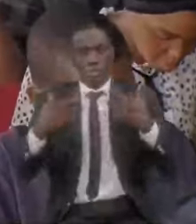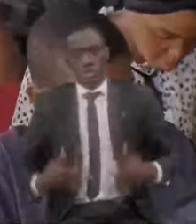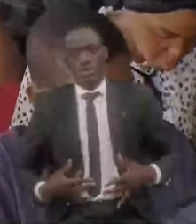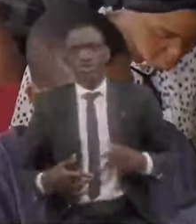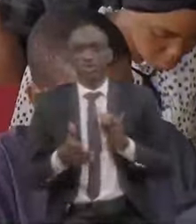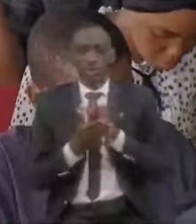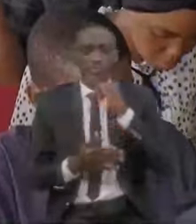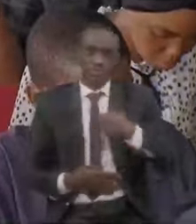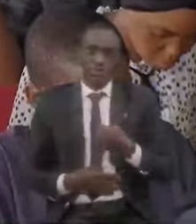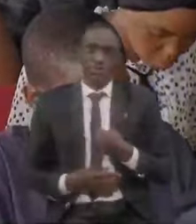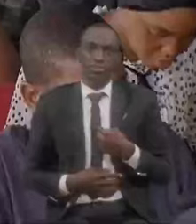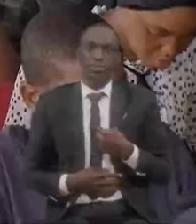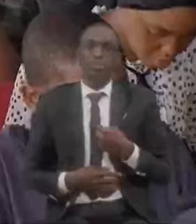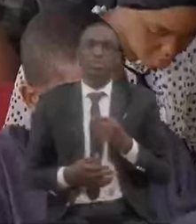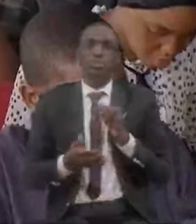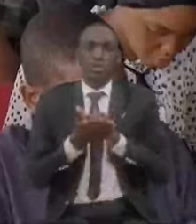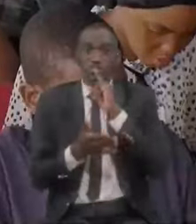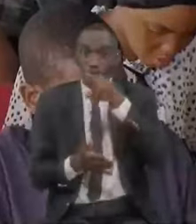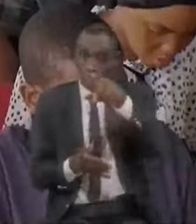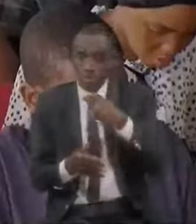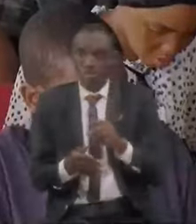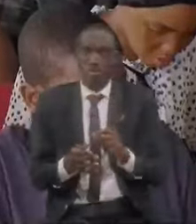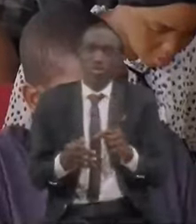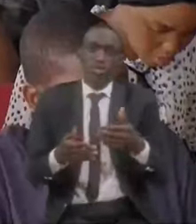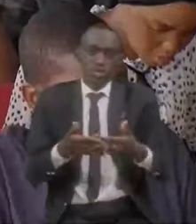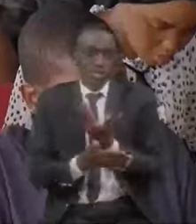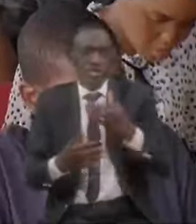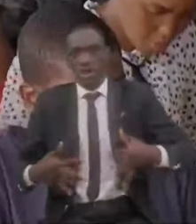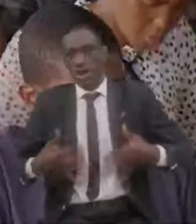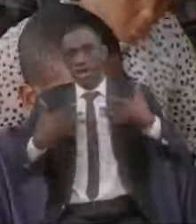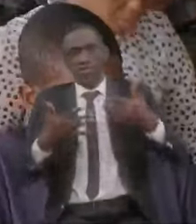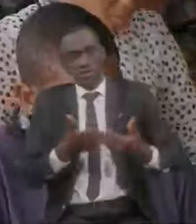vie, c'est toi, un nouveau progrès.